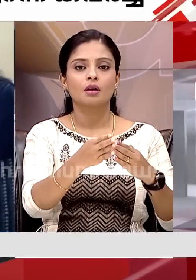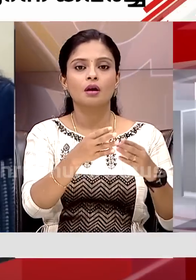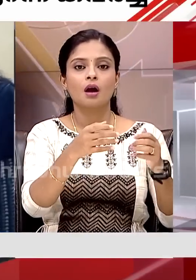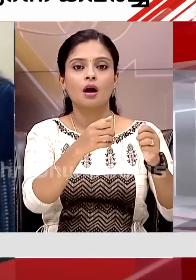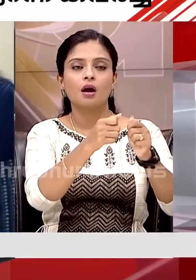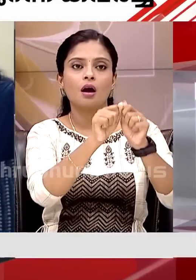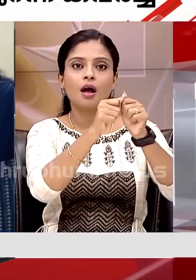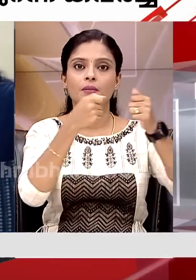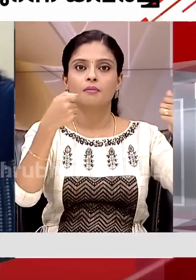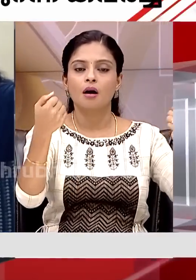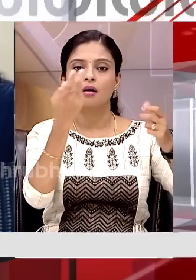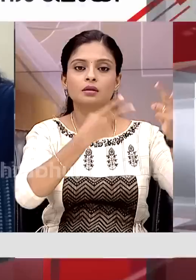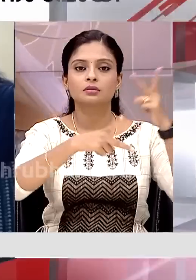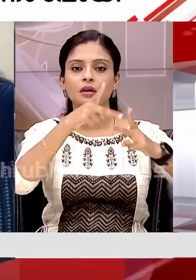പരിശോധിച്ച്